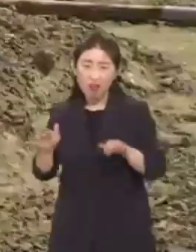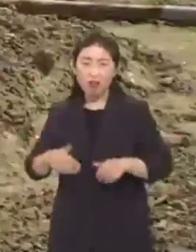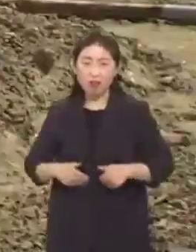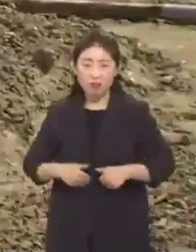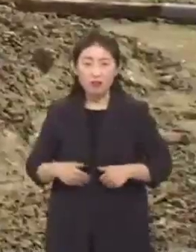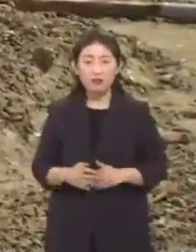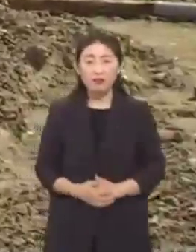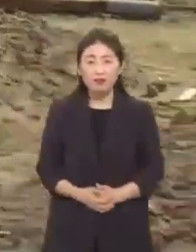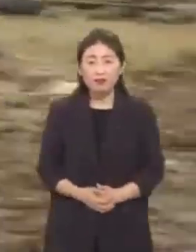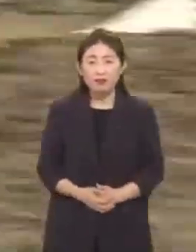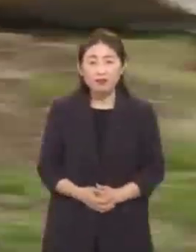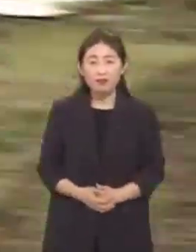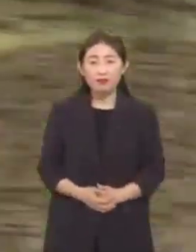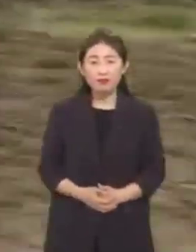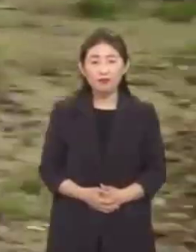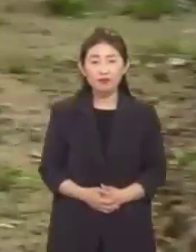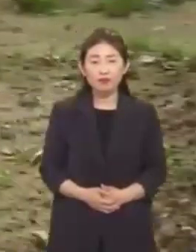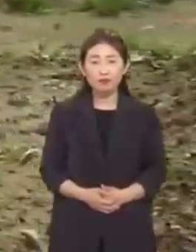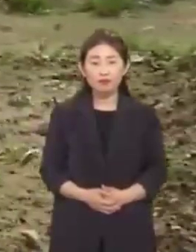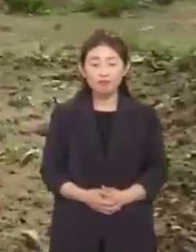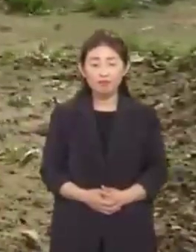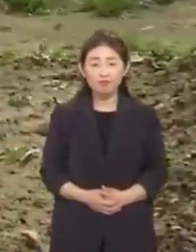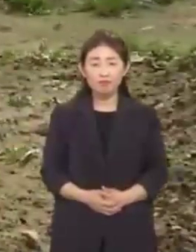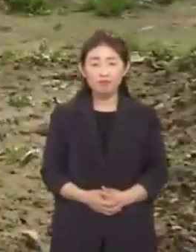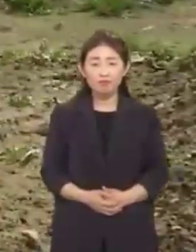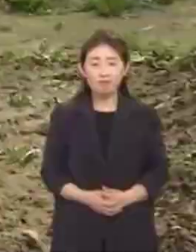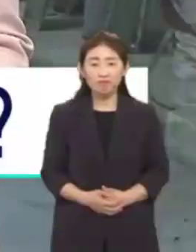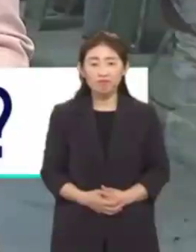나옵니다. TJB 조형준입니다.